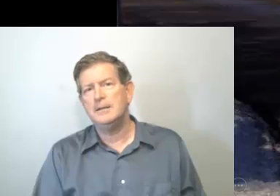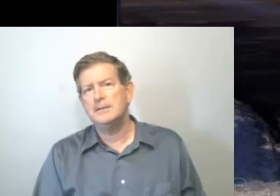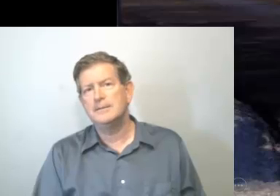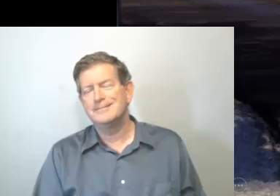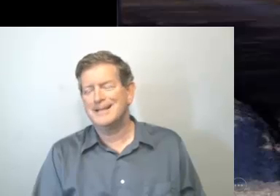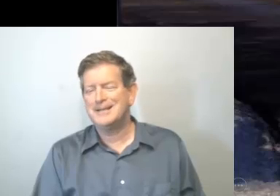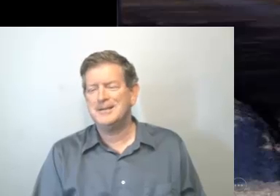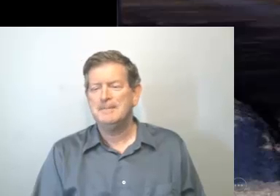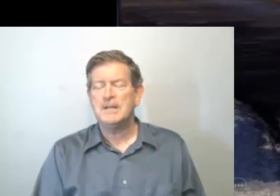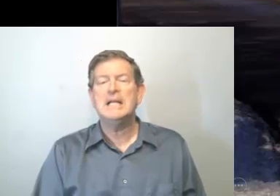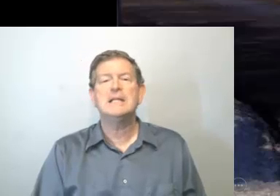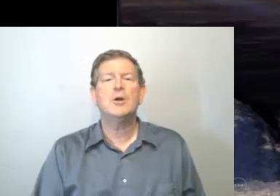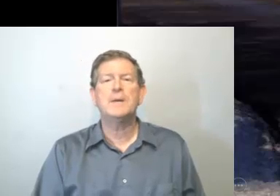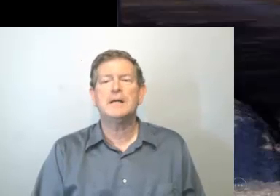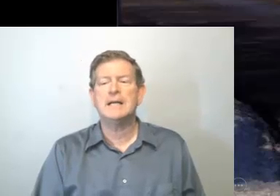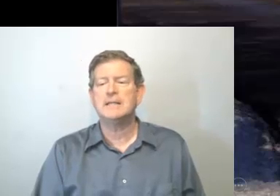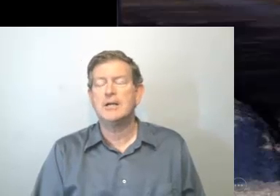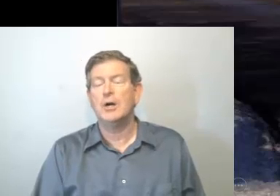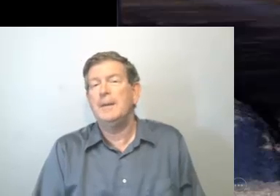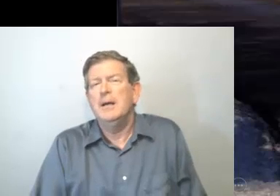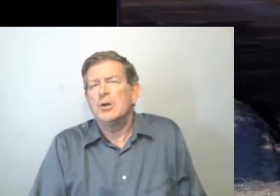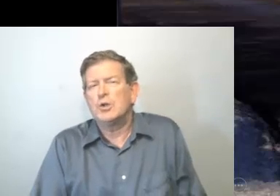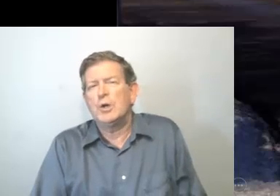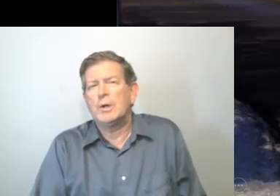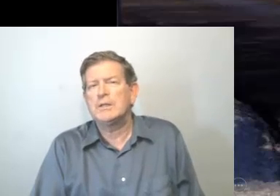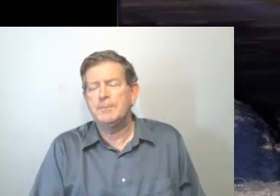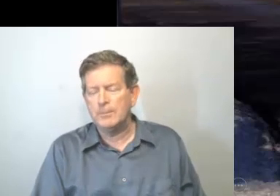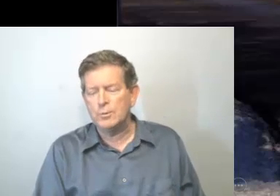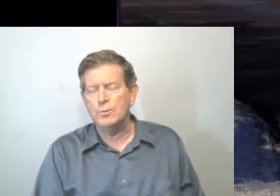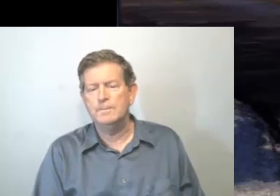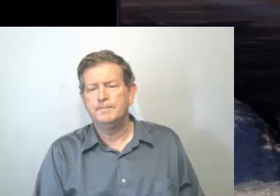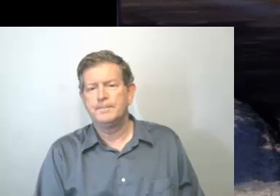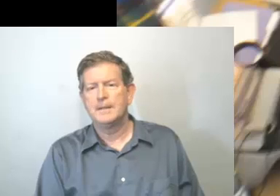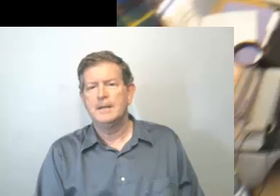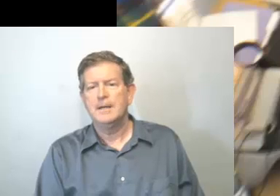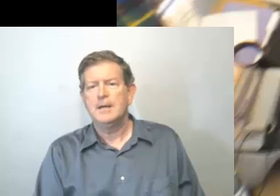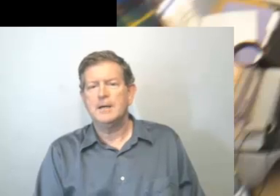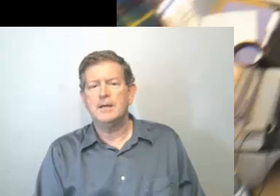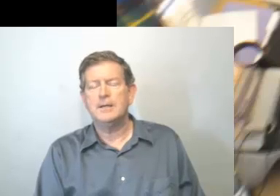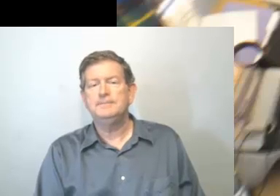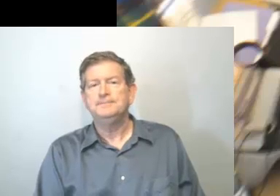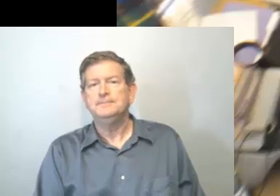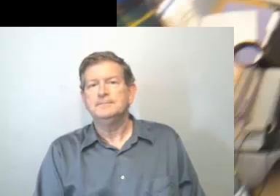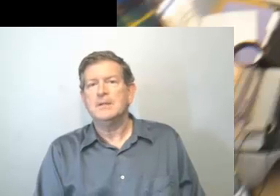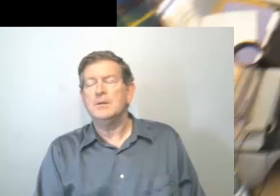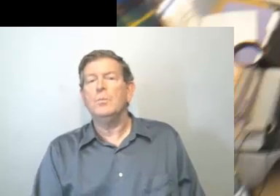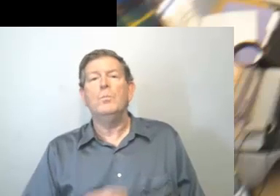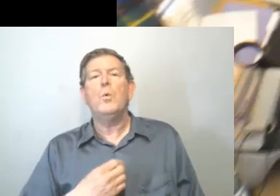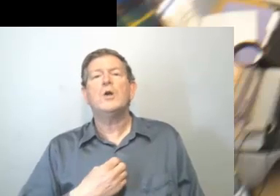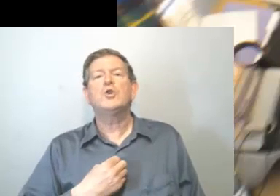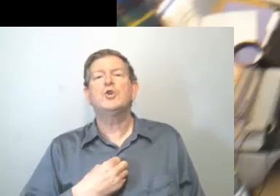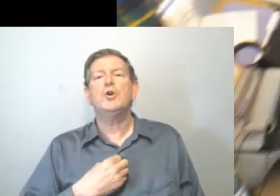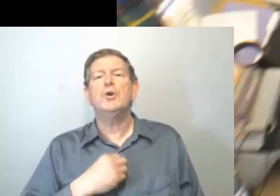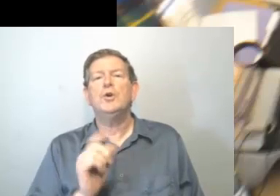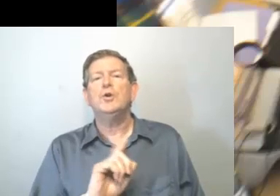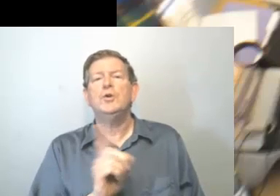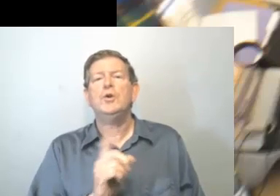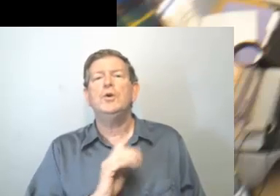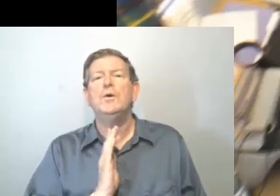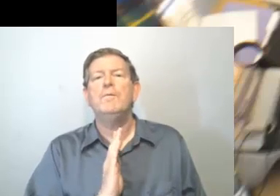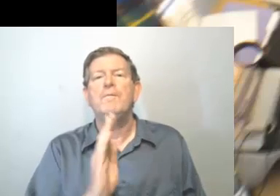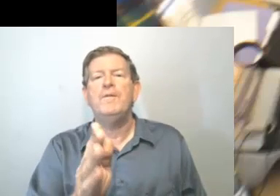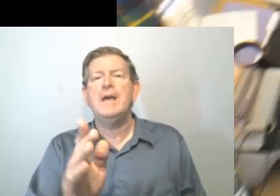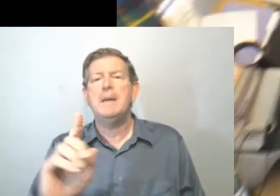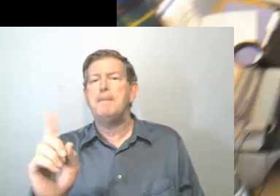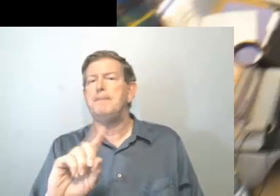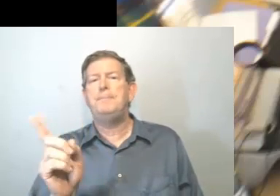Tim Allen. Hein? D'accord. Il était dans mes classes à l'école, mais je ne le connaissais pas beaucoup. Euh, Moi, je